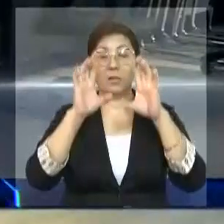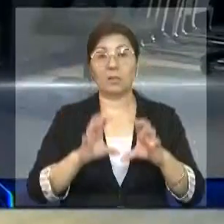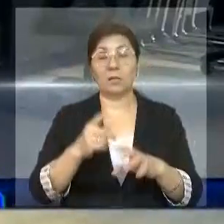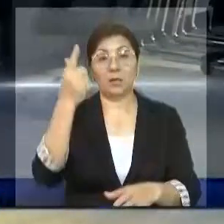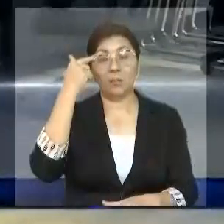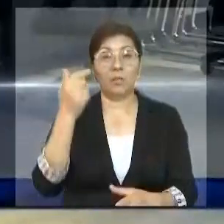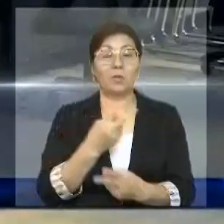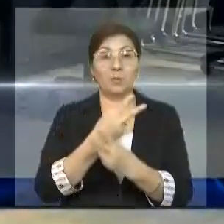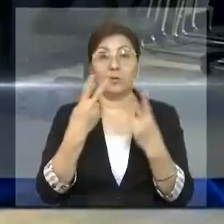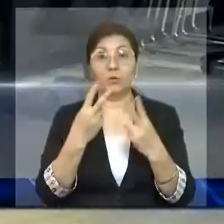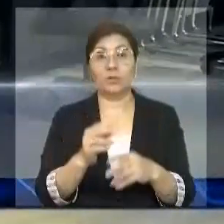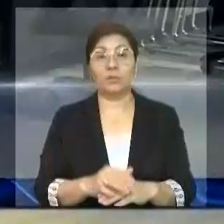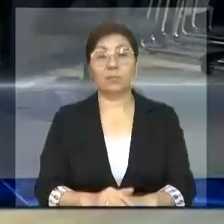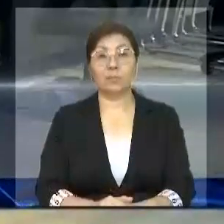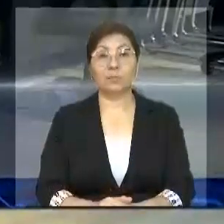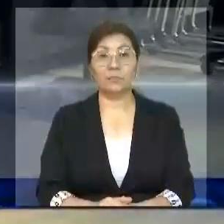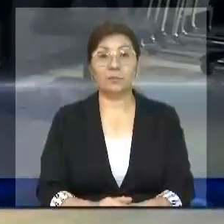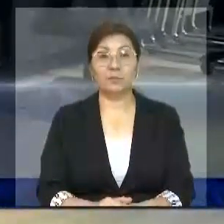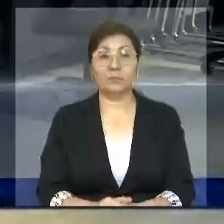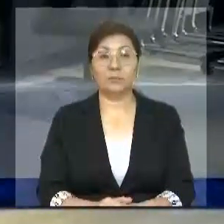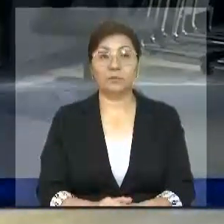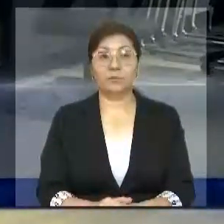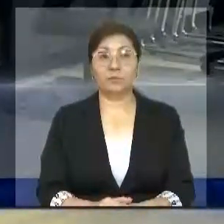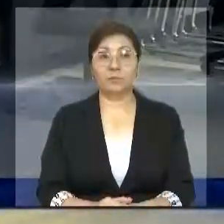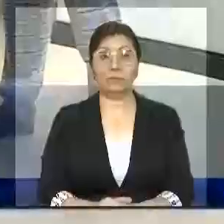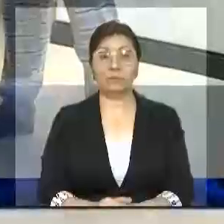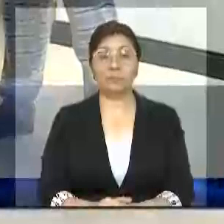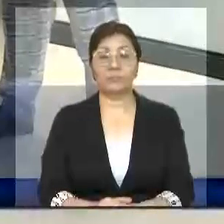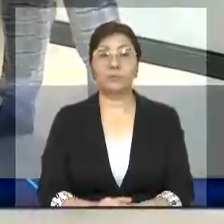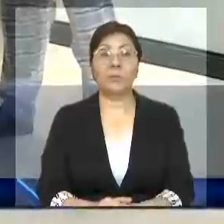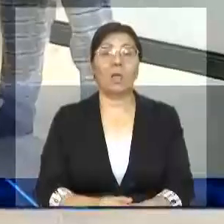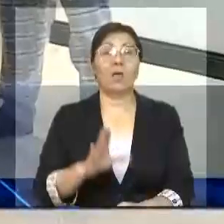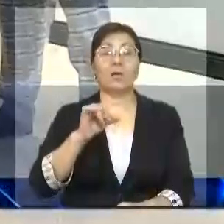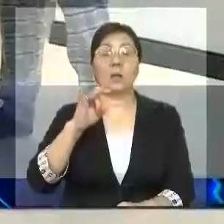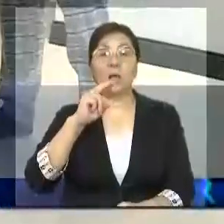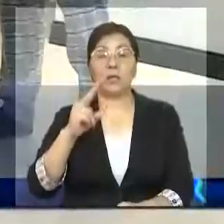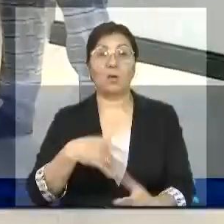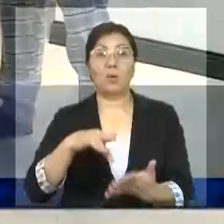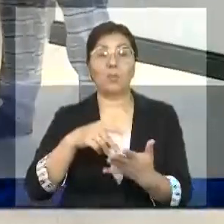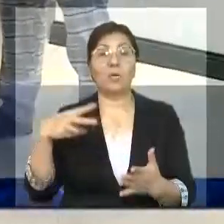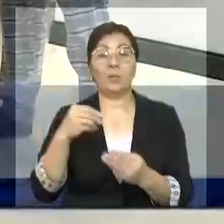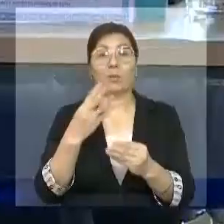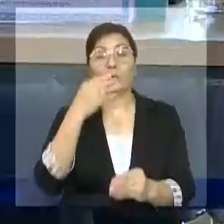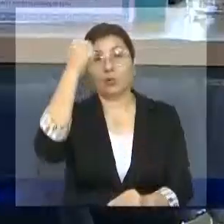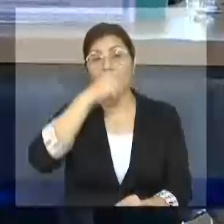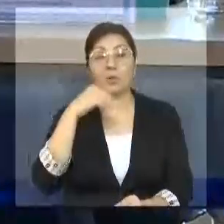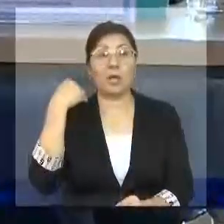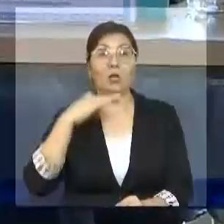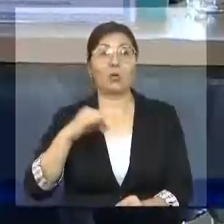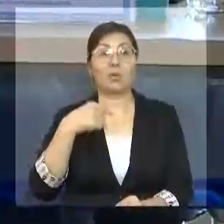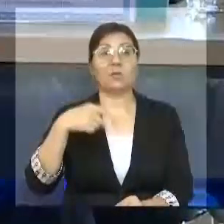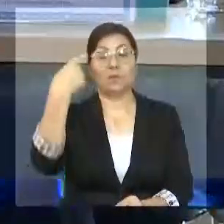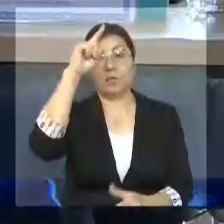соны үйрету мақсатында, қайталау мақсатында сайыс ұйымдастырылып жатыр. Жарық орталығы 2014 жылдан бері Ақтөбе облысының дін